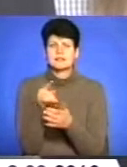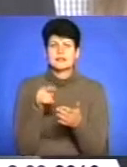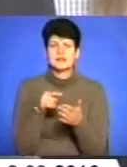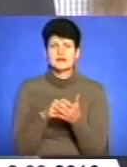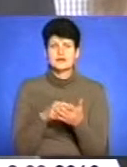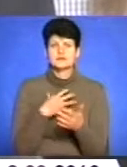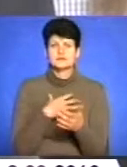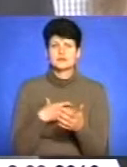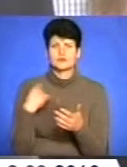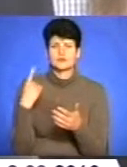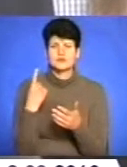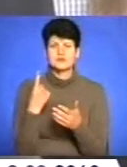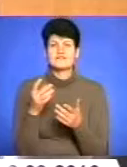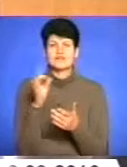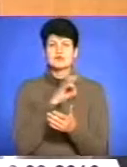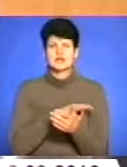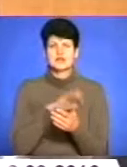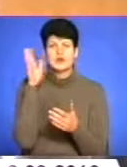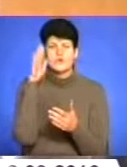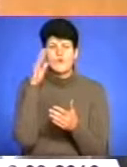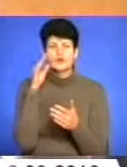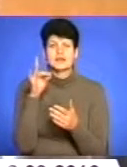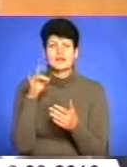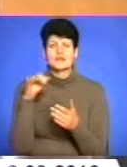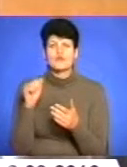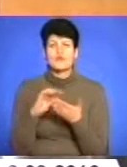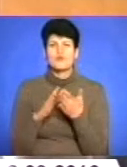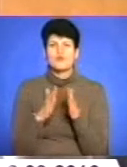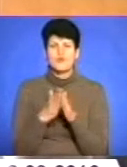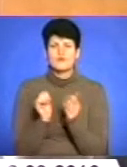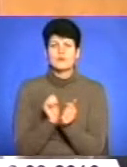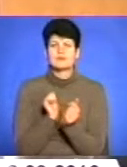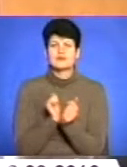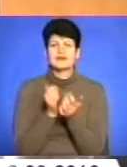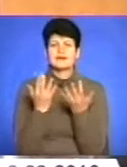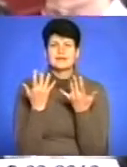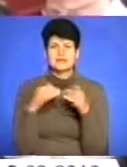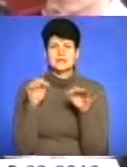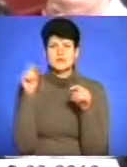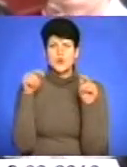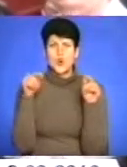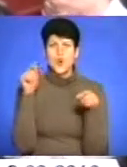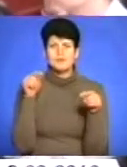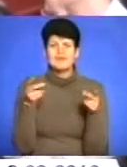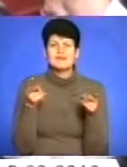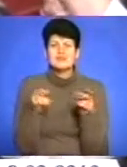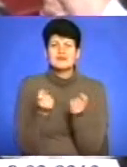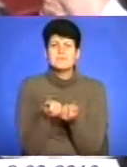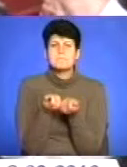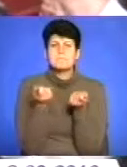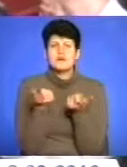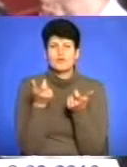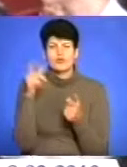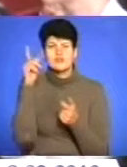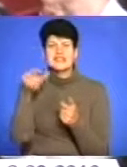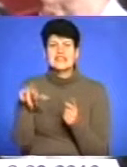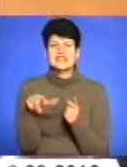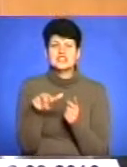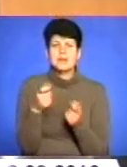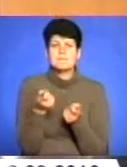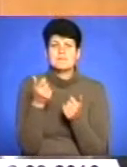проблему використання водних ресурсів в умовах посухи. Кількість опадів останніми роками залишається малою, річки –